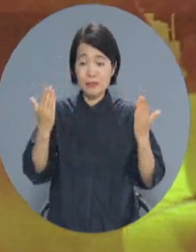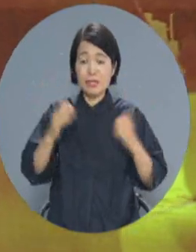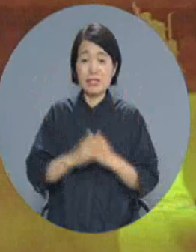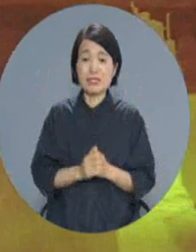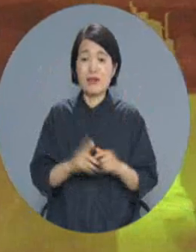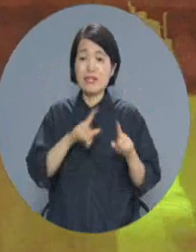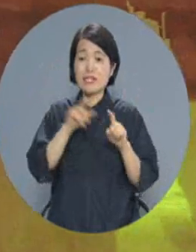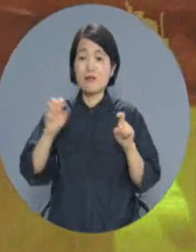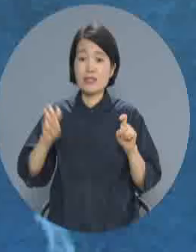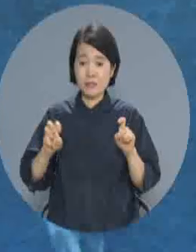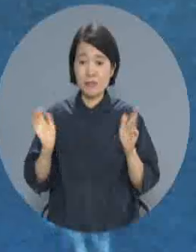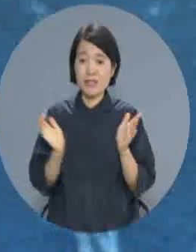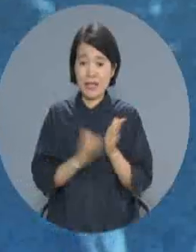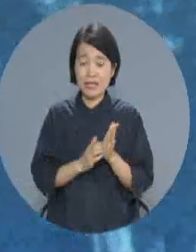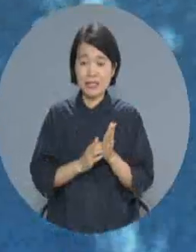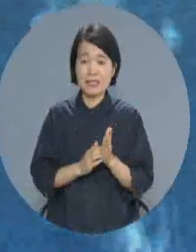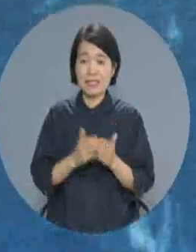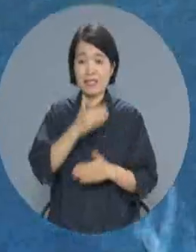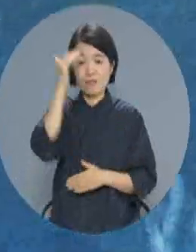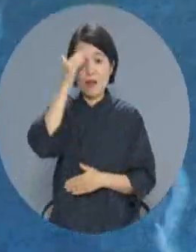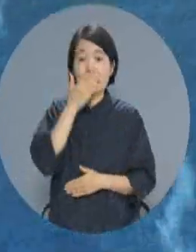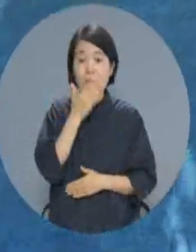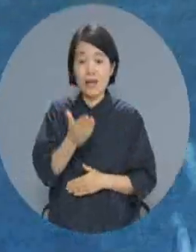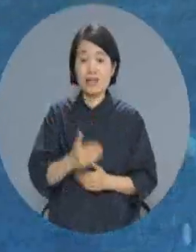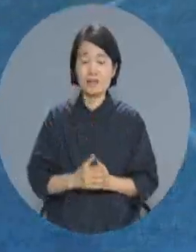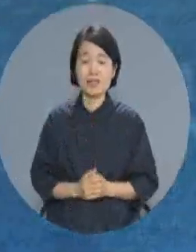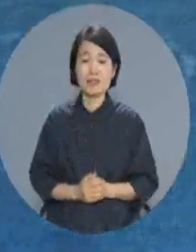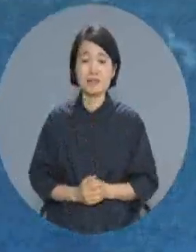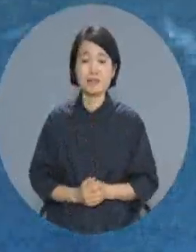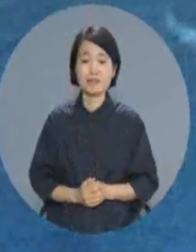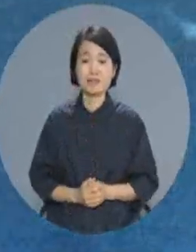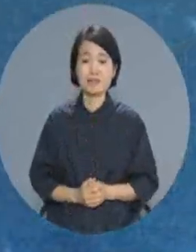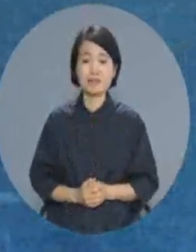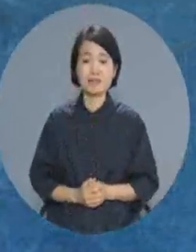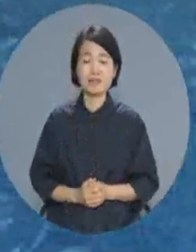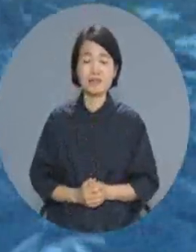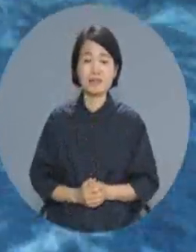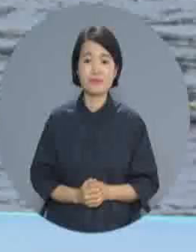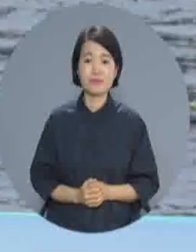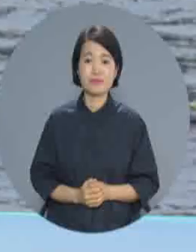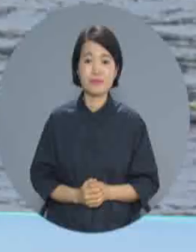오는 11월 20일까지 계속됩니다. MBC 뉴스 양현승입니다.